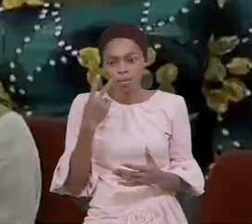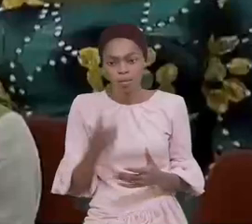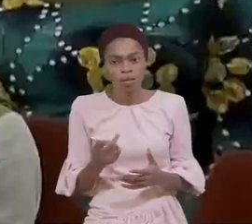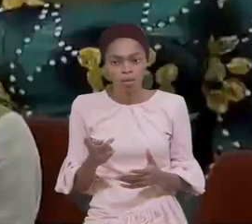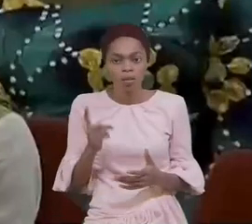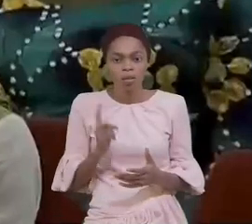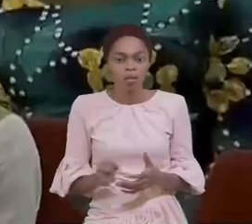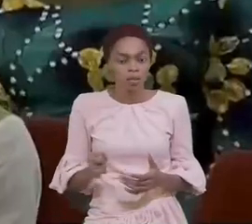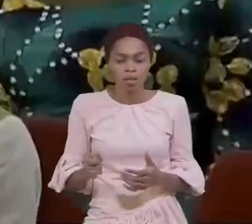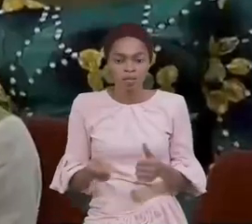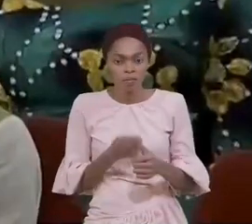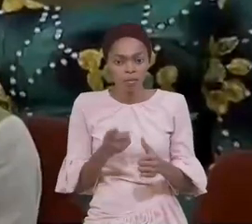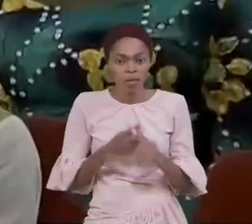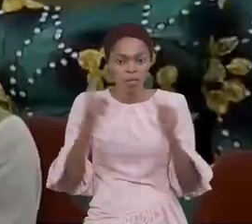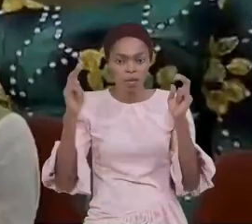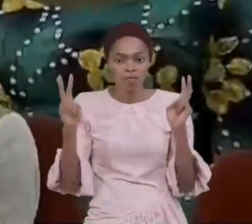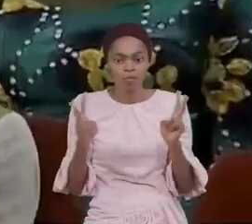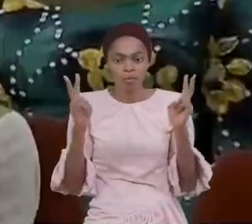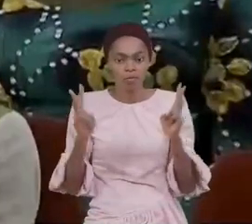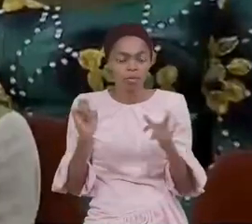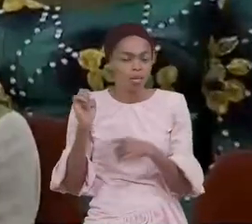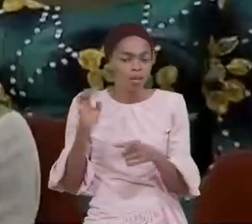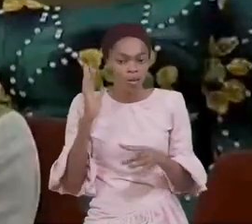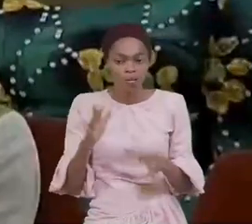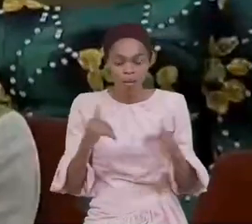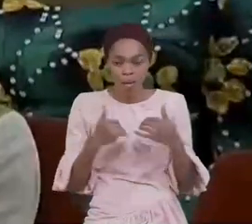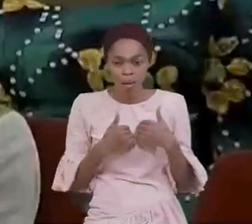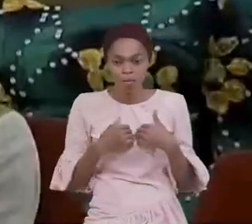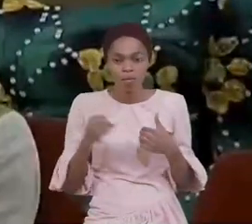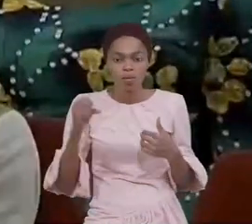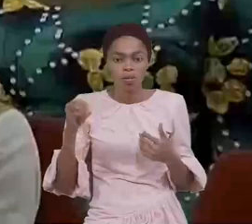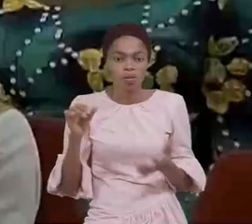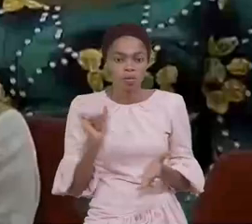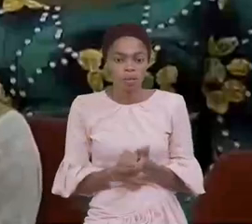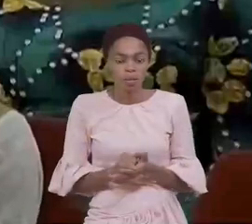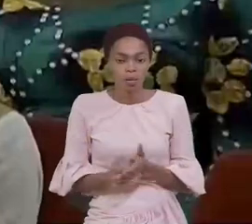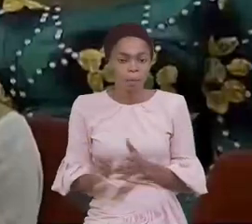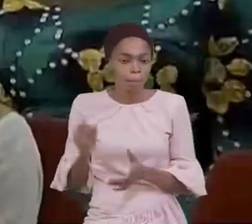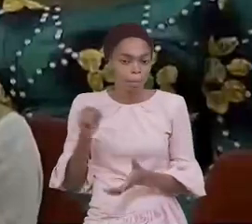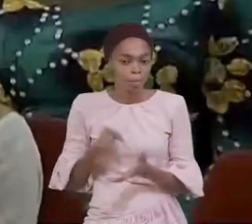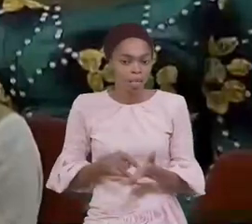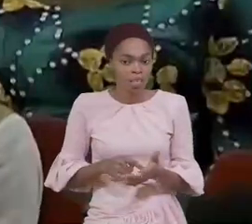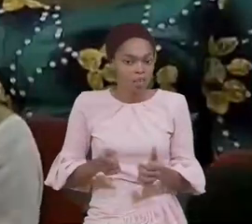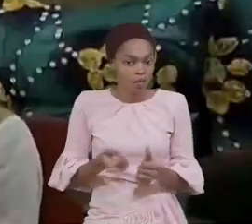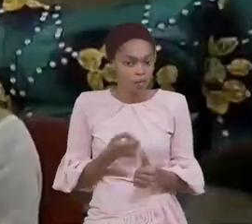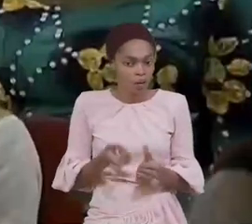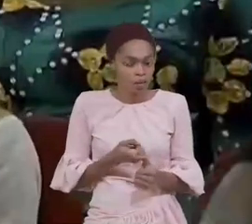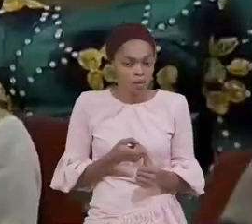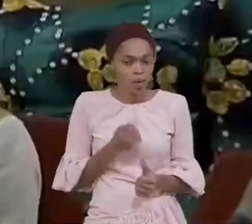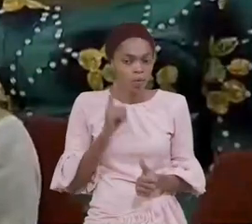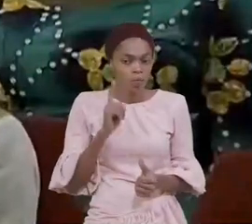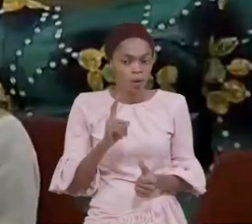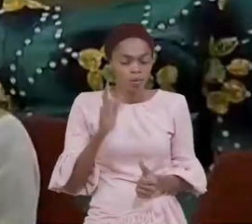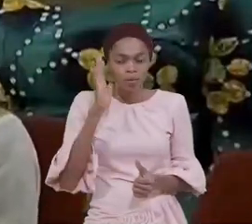Alors, le premier héros et la première victoire à avoir pour eux, alors que cette première victoire